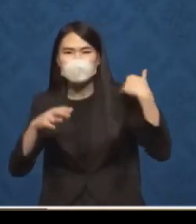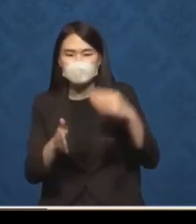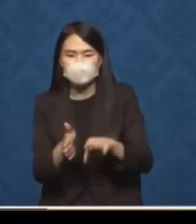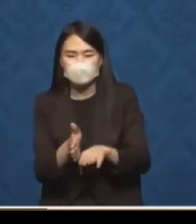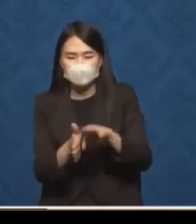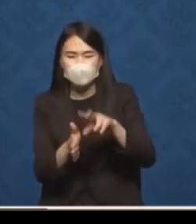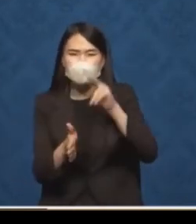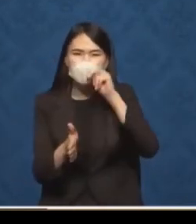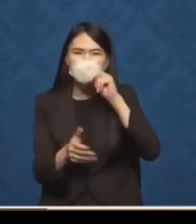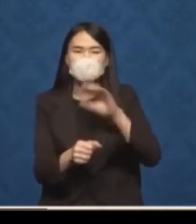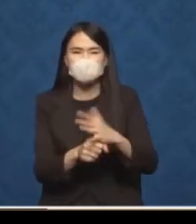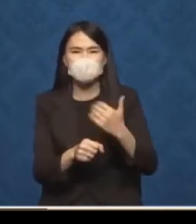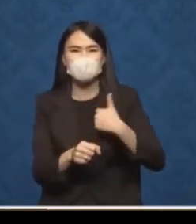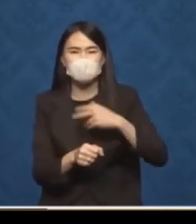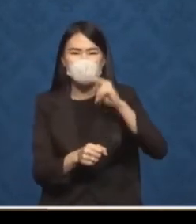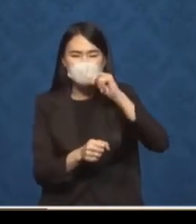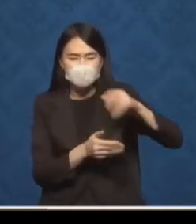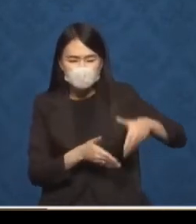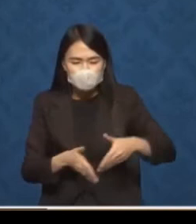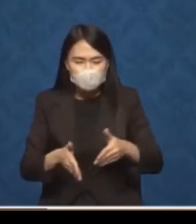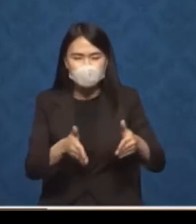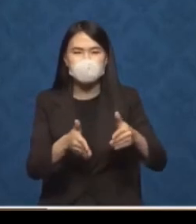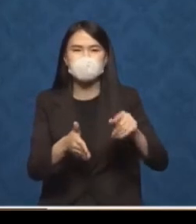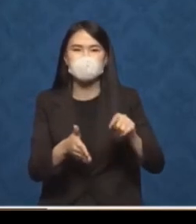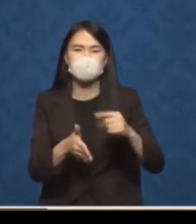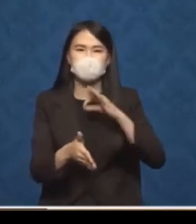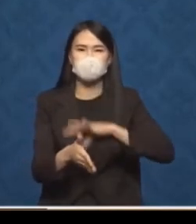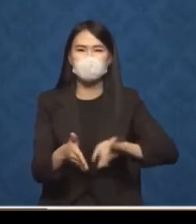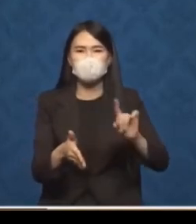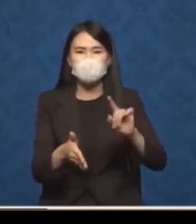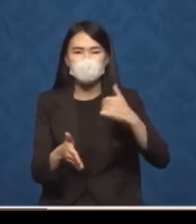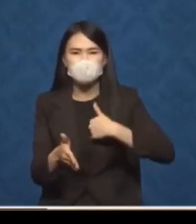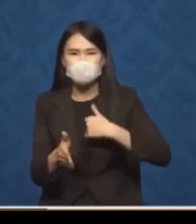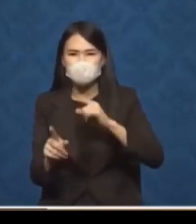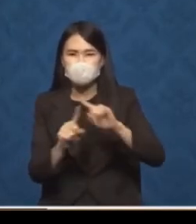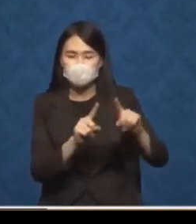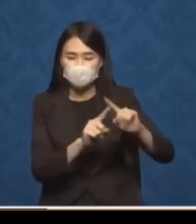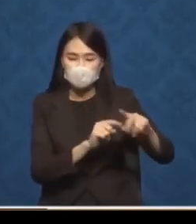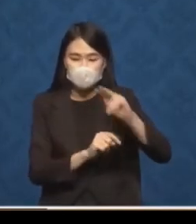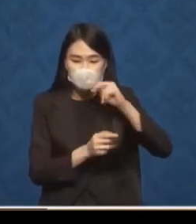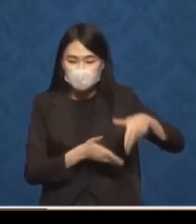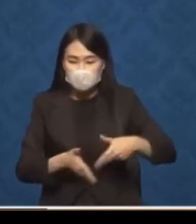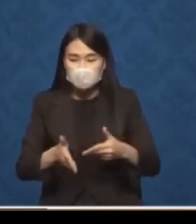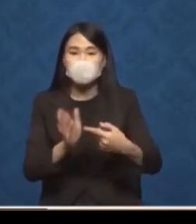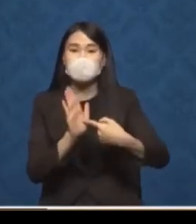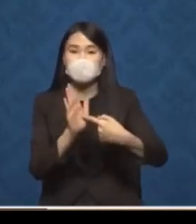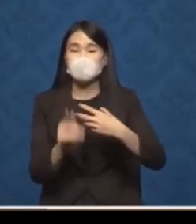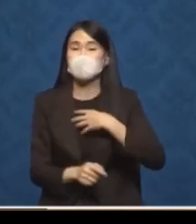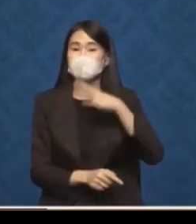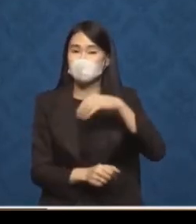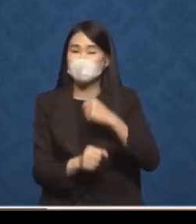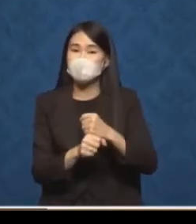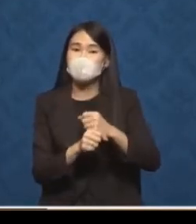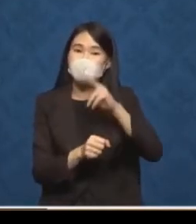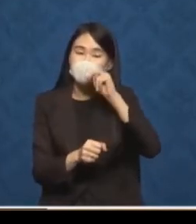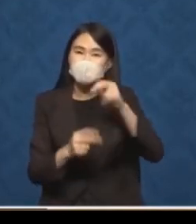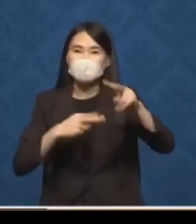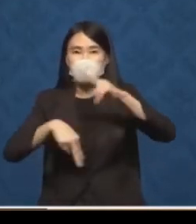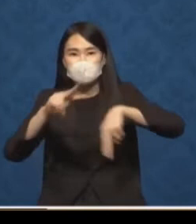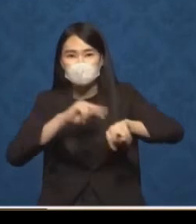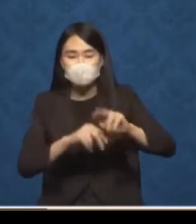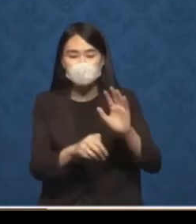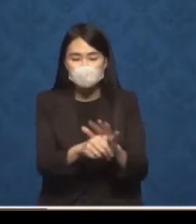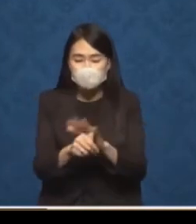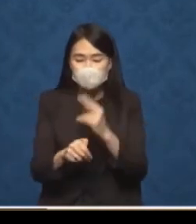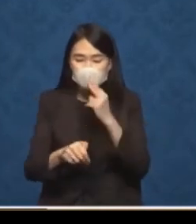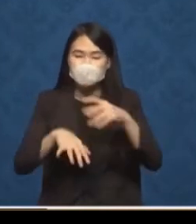รามีแม่น้ำสายสั้นๆหลายสายด้วยกันที่ยังต้องการการดูแลรักษาการบ